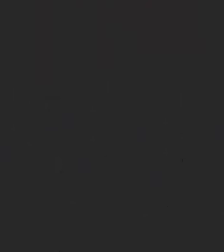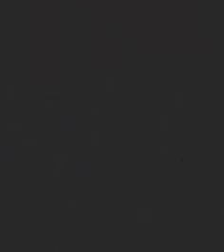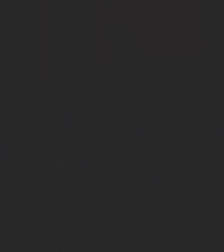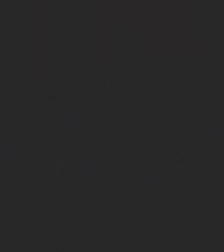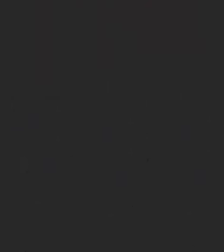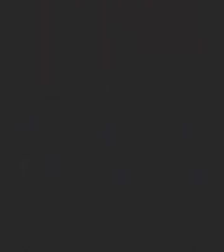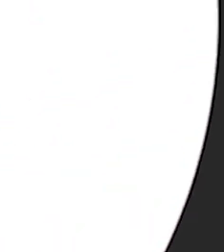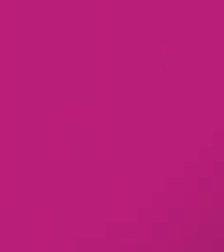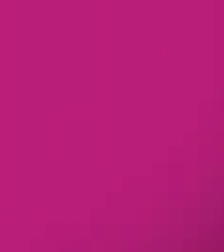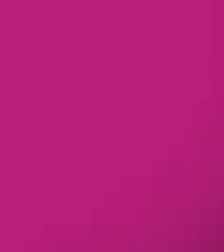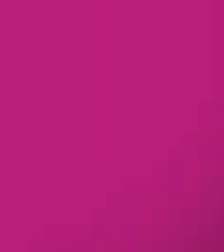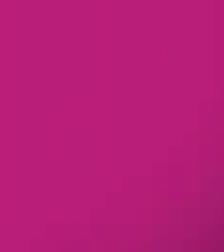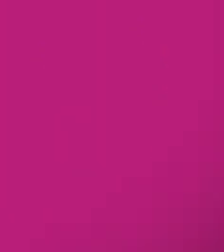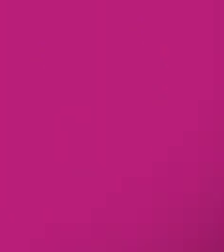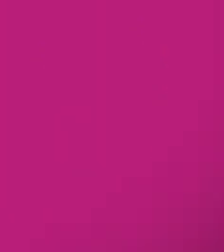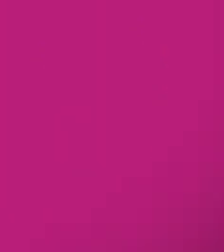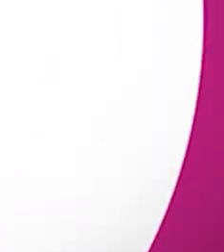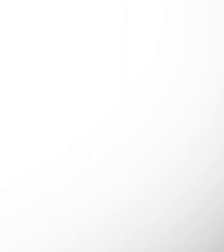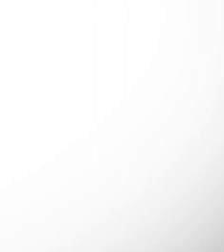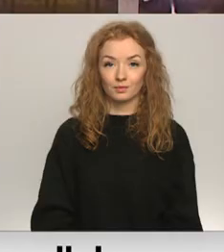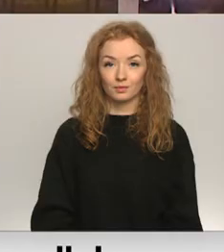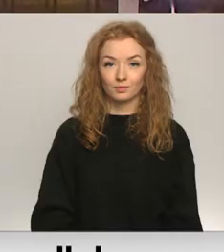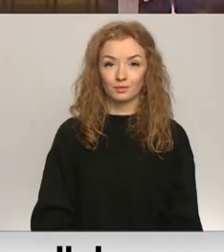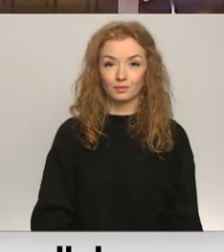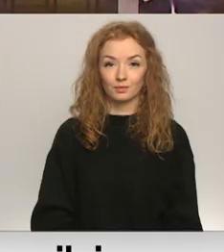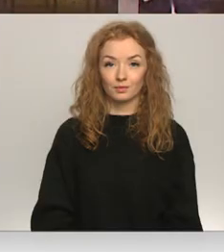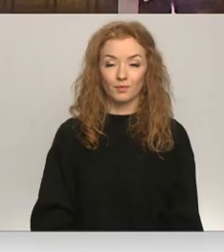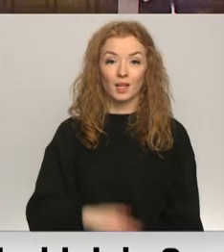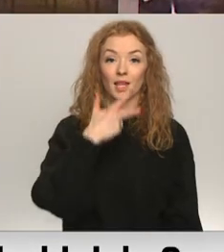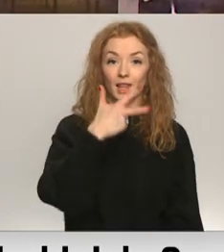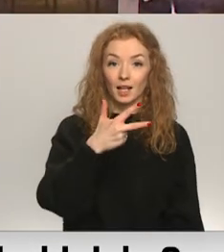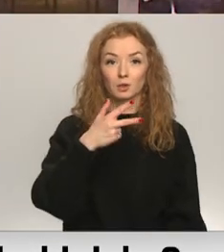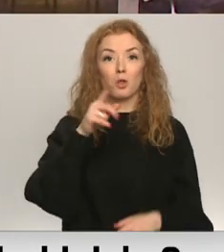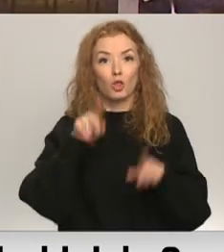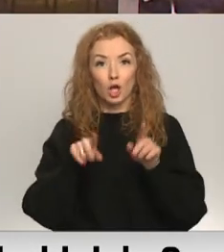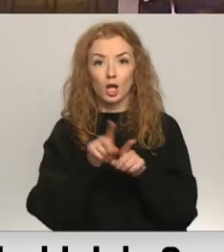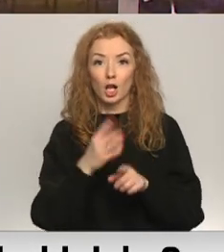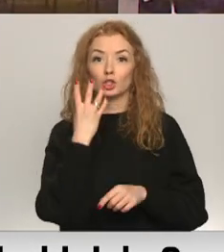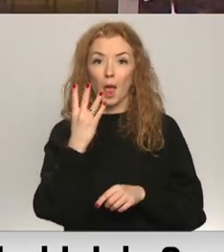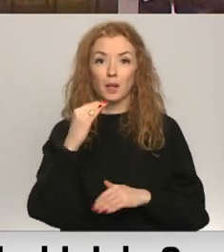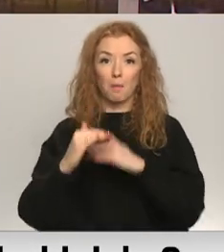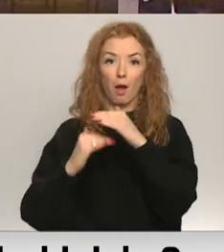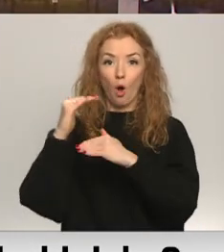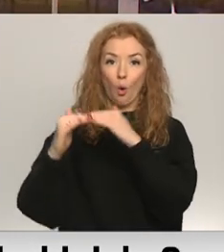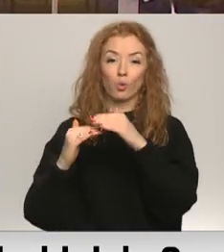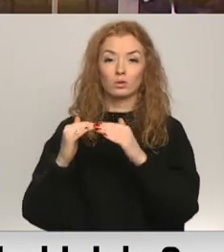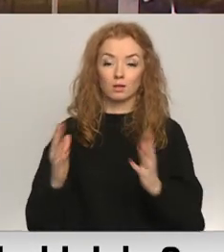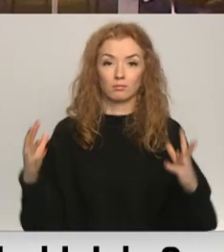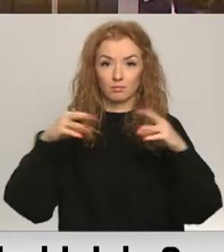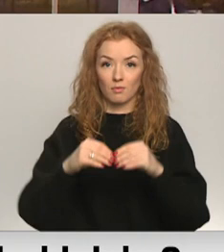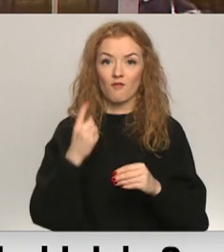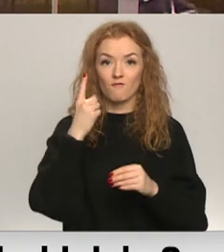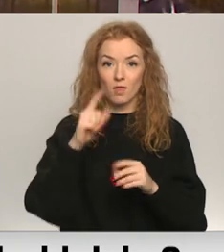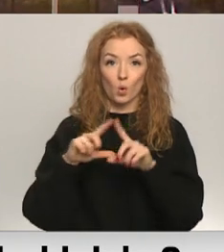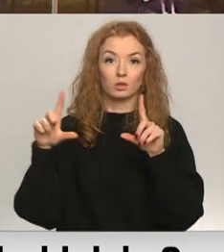Re, viss ēters ir te! Trīs un pat četras paaudzes vienlaikus vienā uzņēmumā vai darba